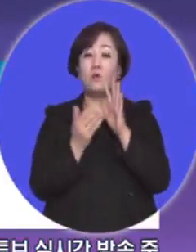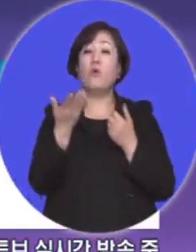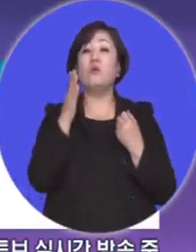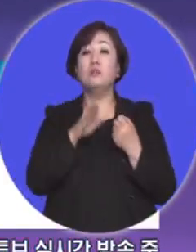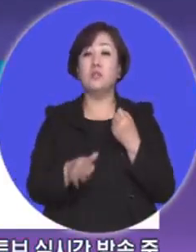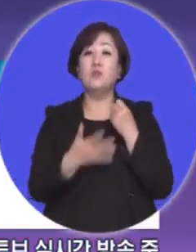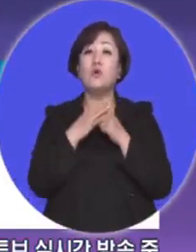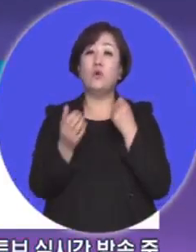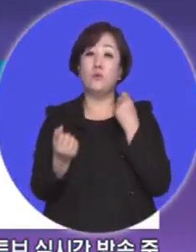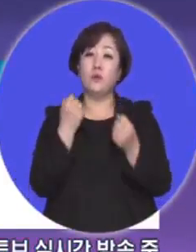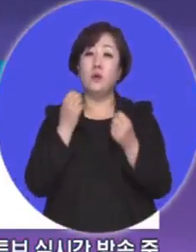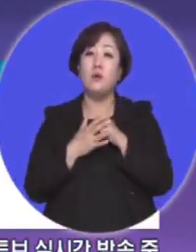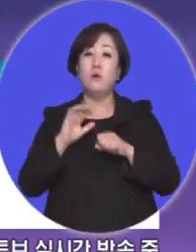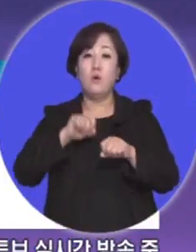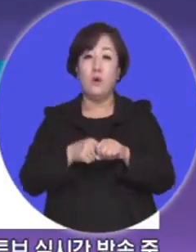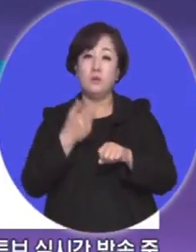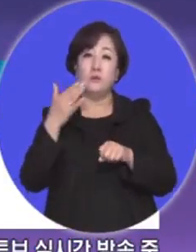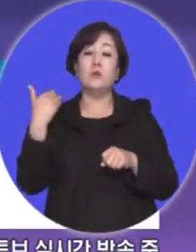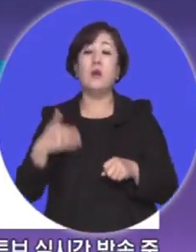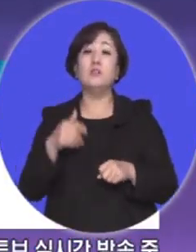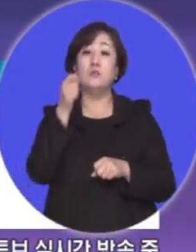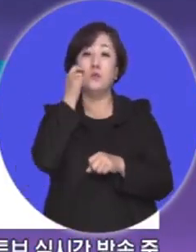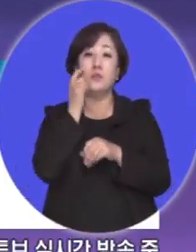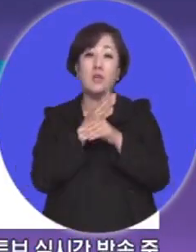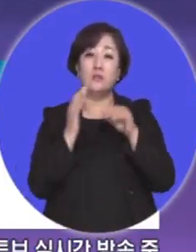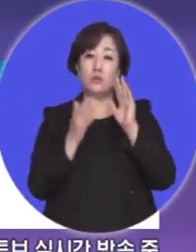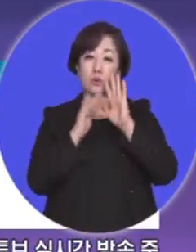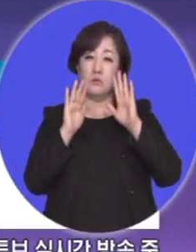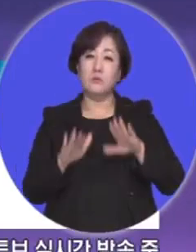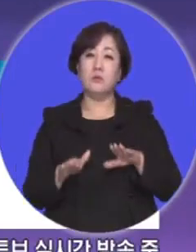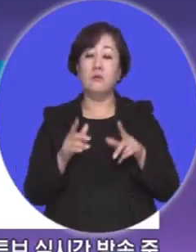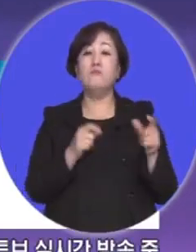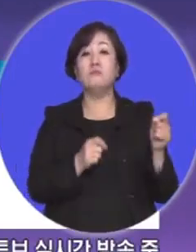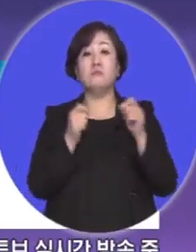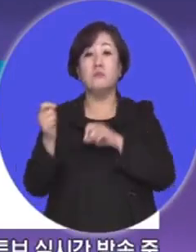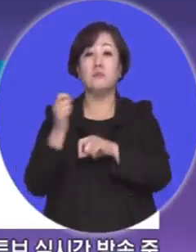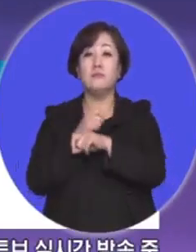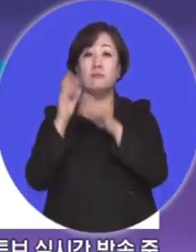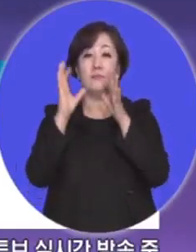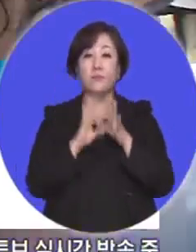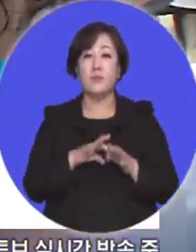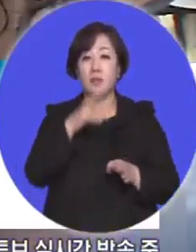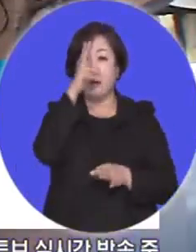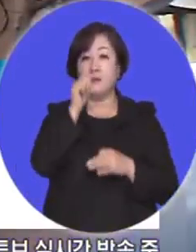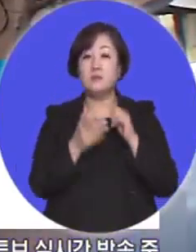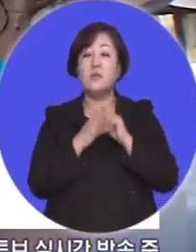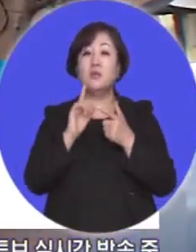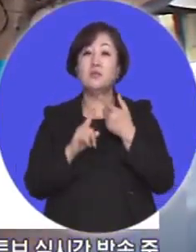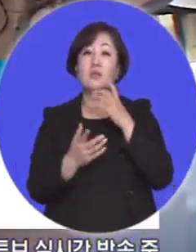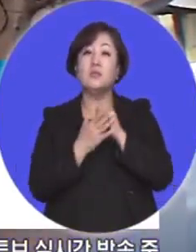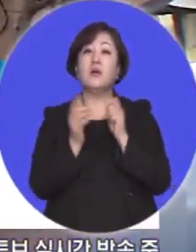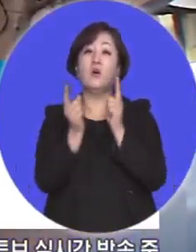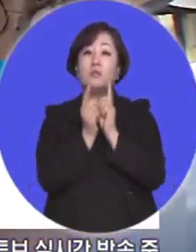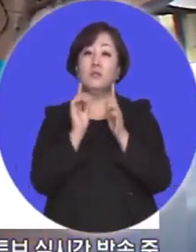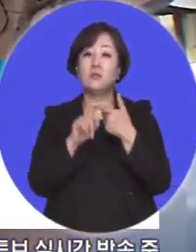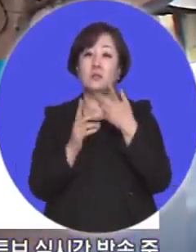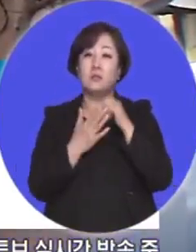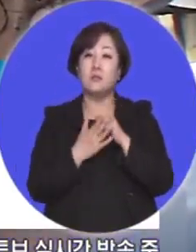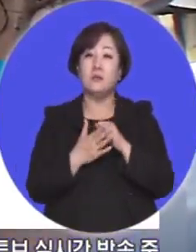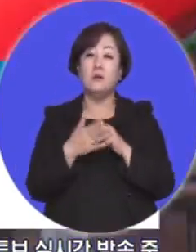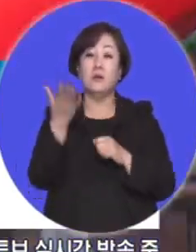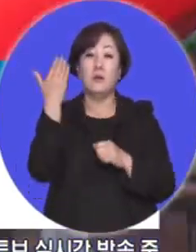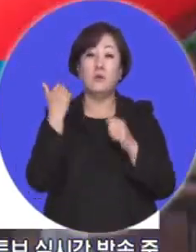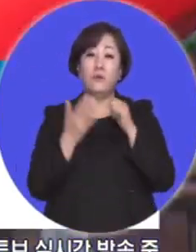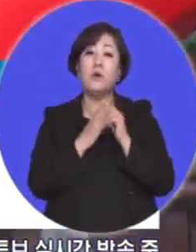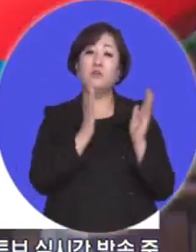불구하고 아직까지 조치가 하나도 이루어지지 않았다 가 지금 했어 이제 갑자기 경찰에서 쑥 캐기 우화 코어